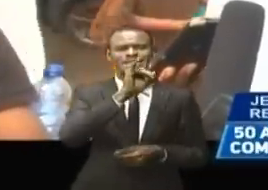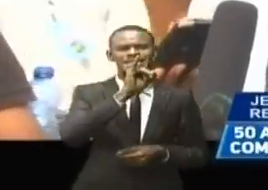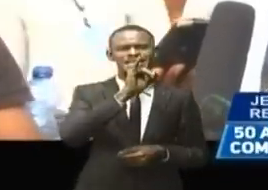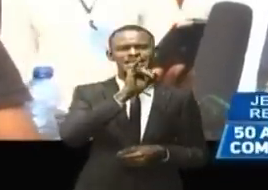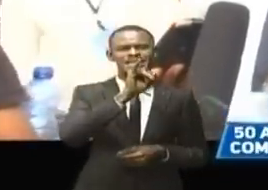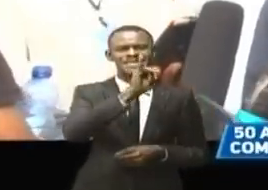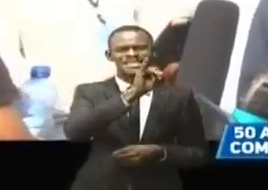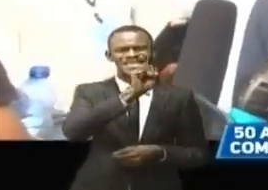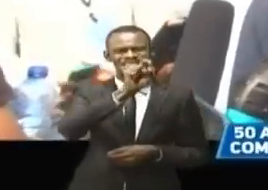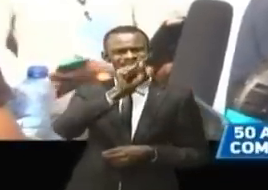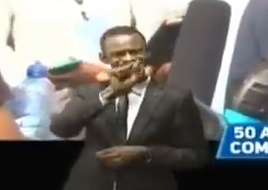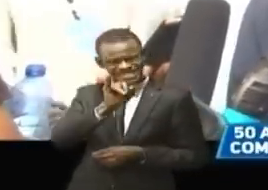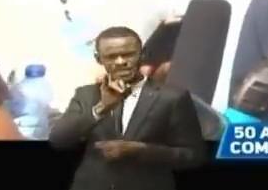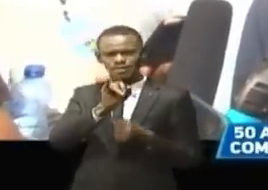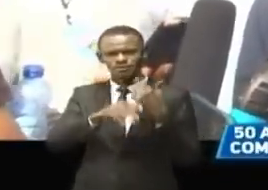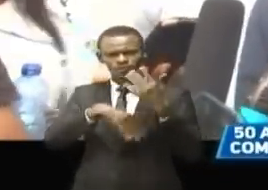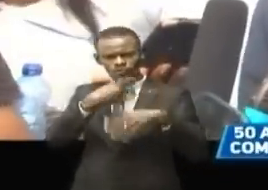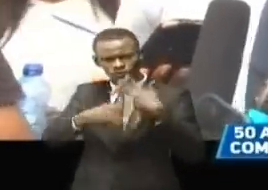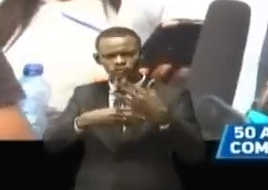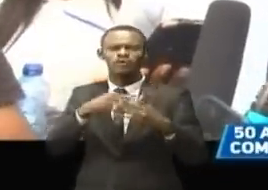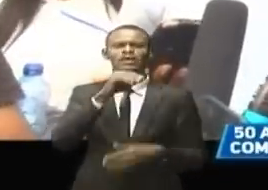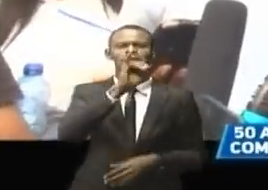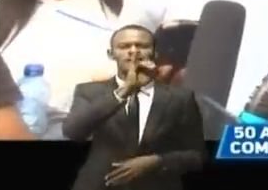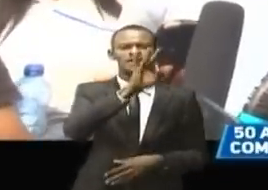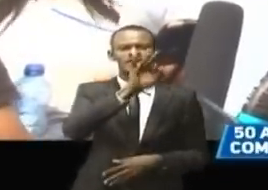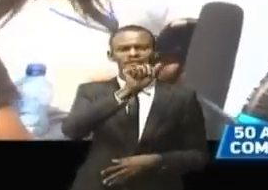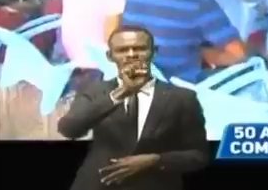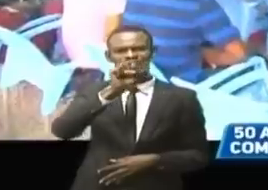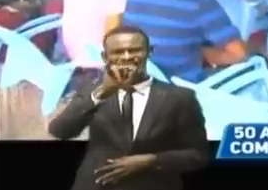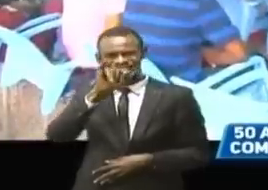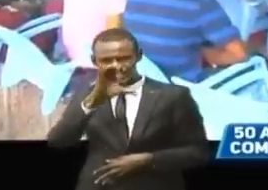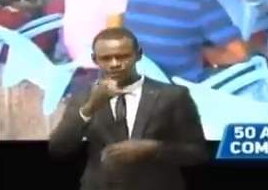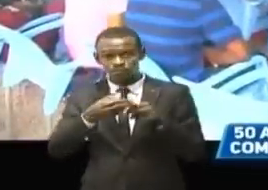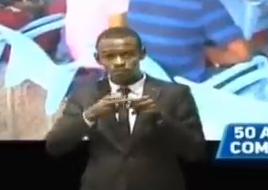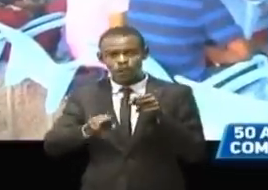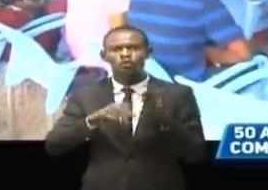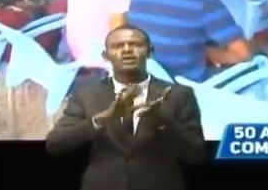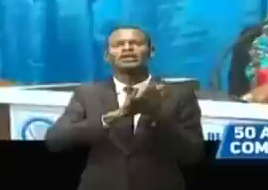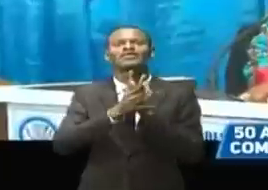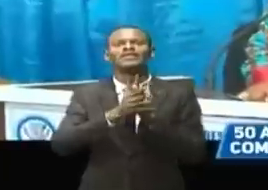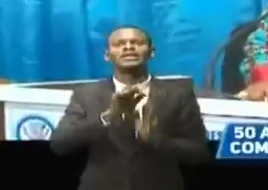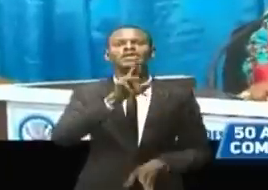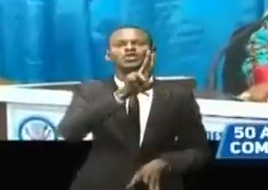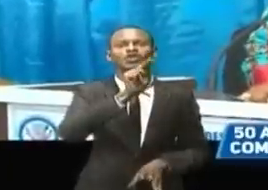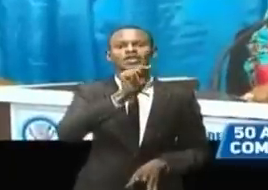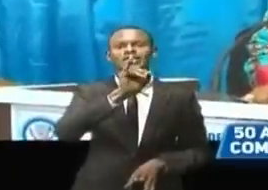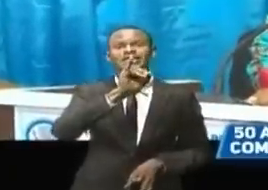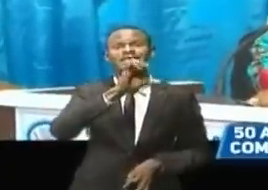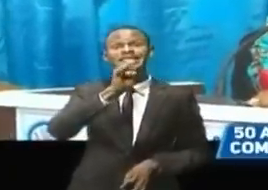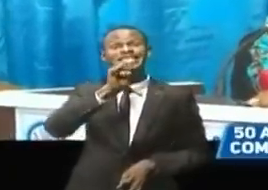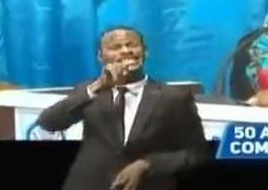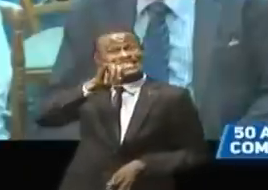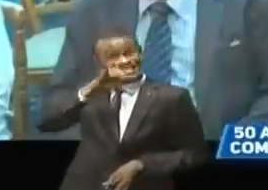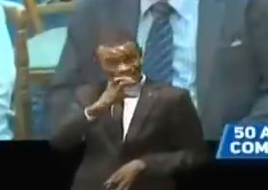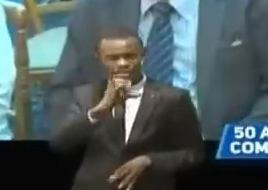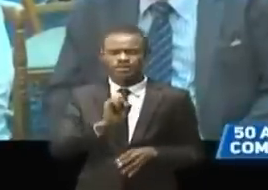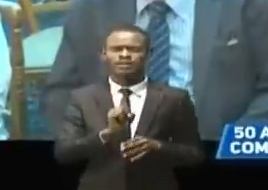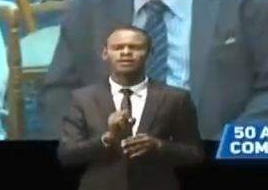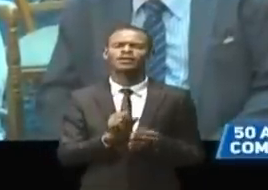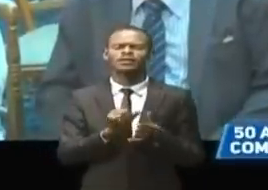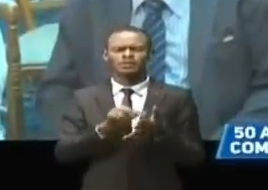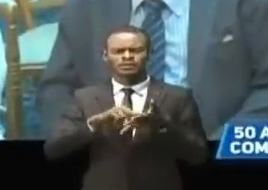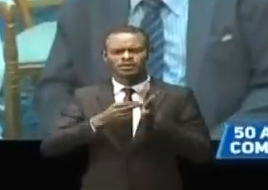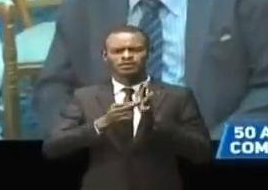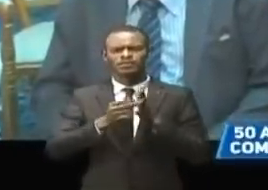l'Université de Sciences de l'Information et de Communication. Au lieu du savoir et de connaissances comme l'a martelé dans son